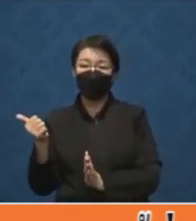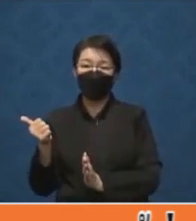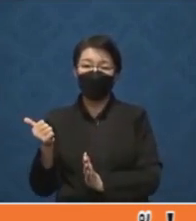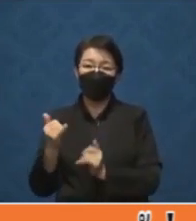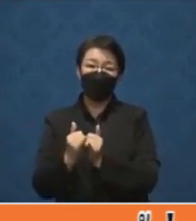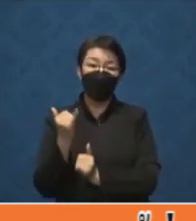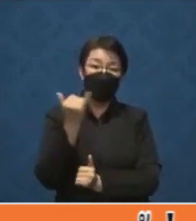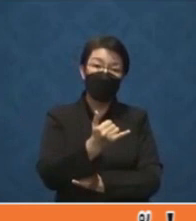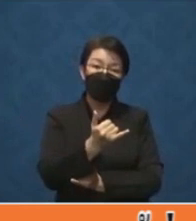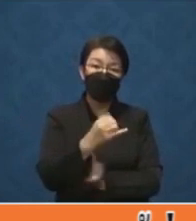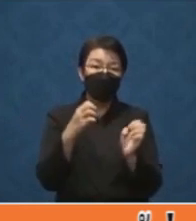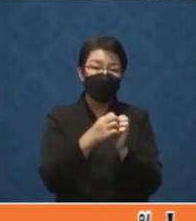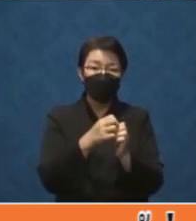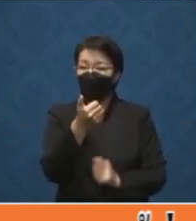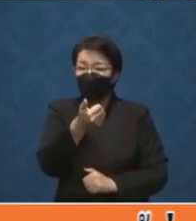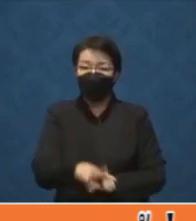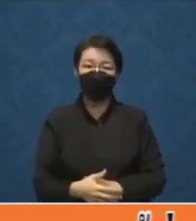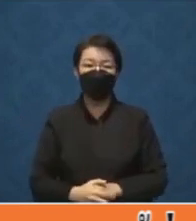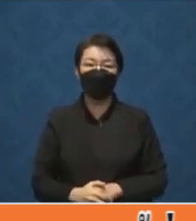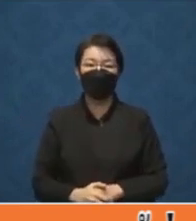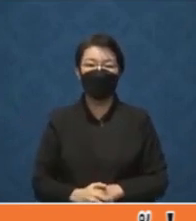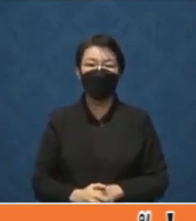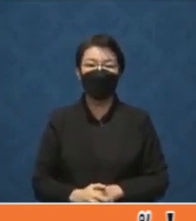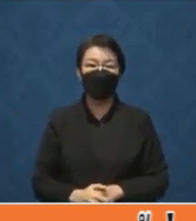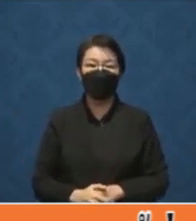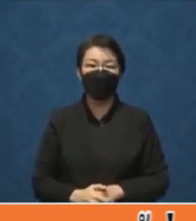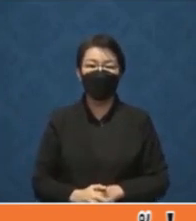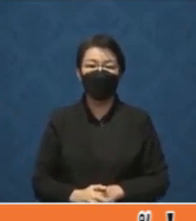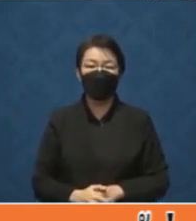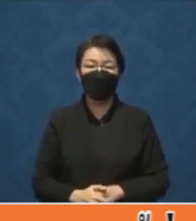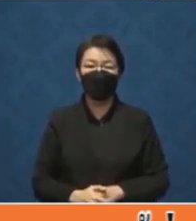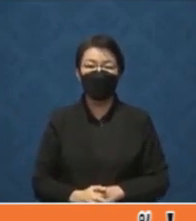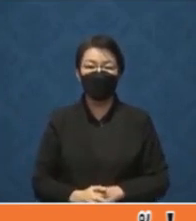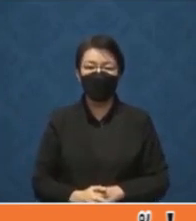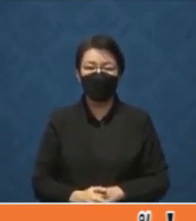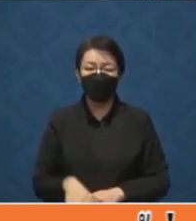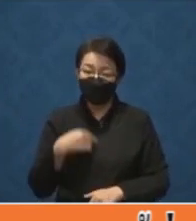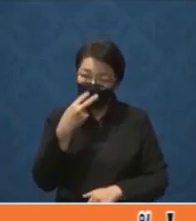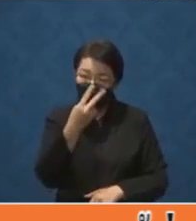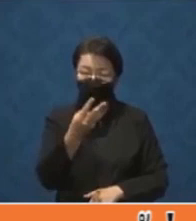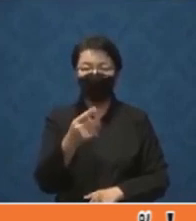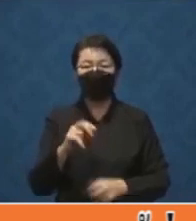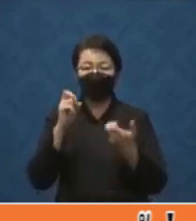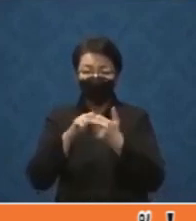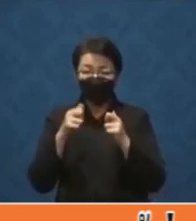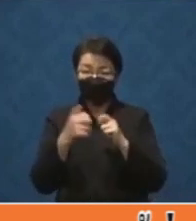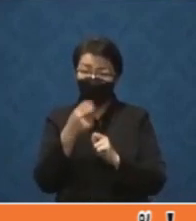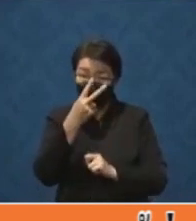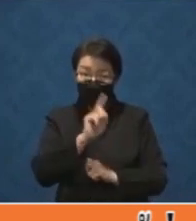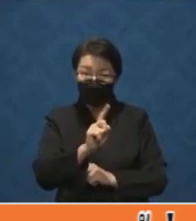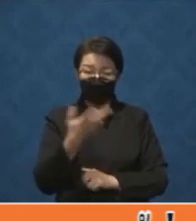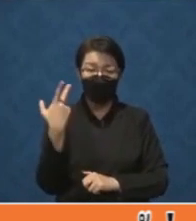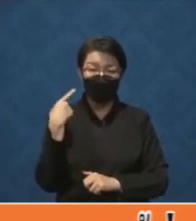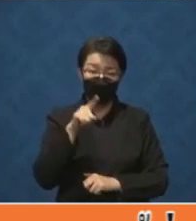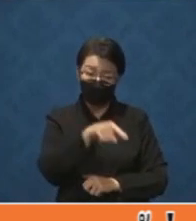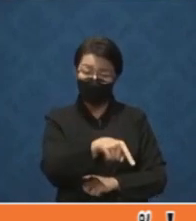อื่นจะเข้าไปยุ่งเกี่ยวข้องไม่ได้เลยพูดแค่นี้ก็เห็นปัญหาใน